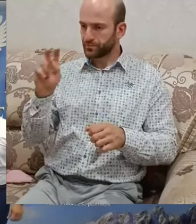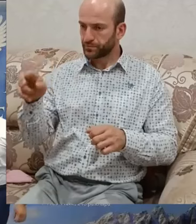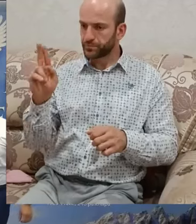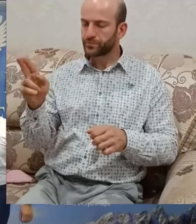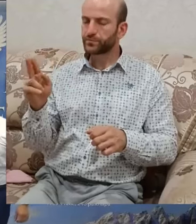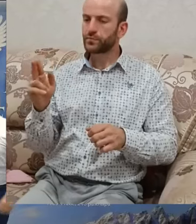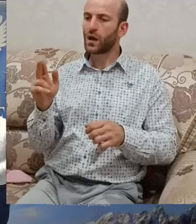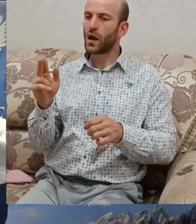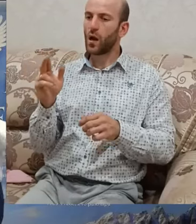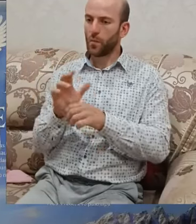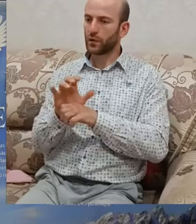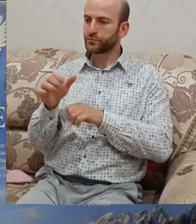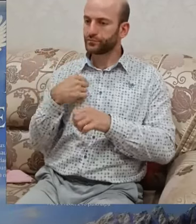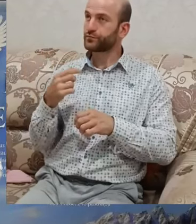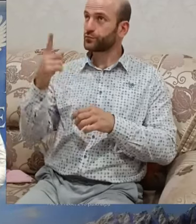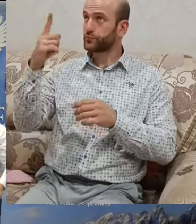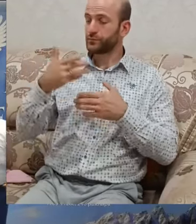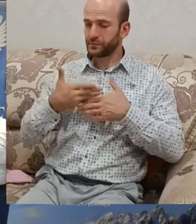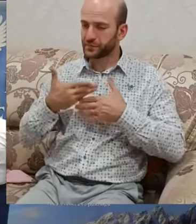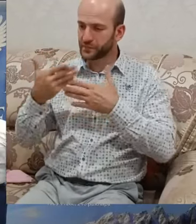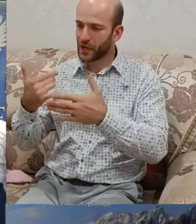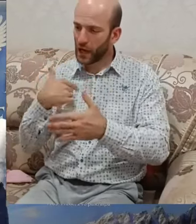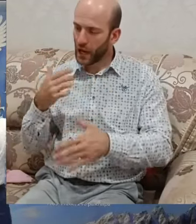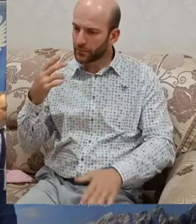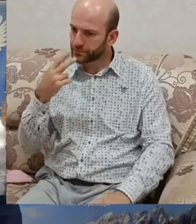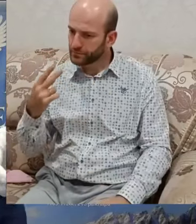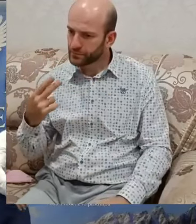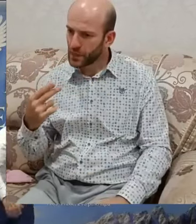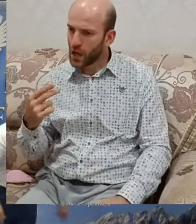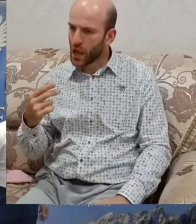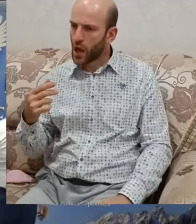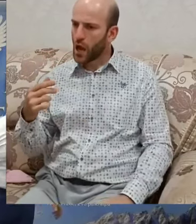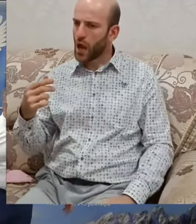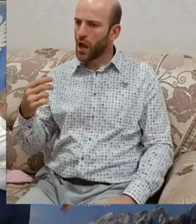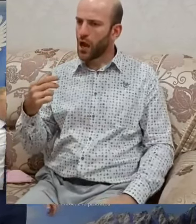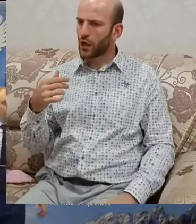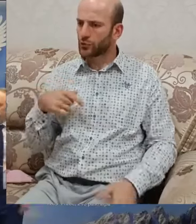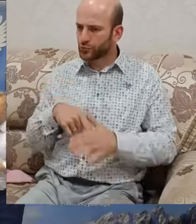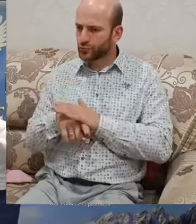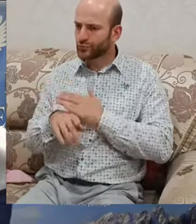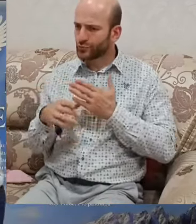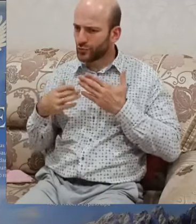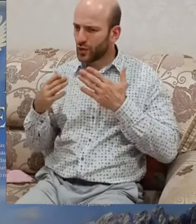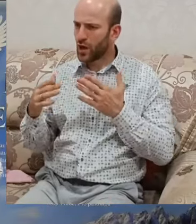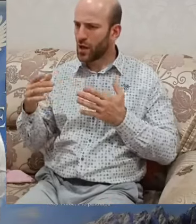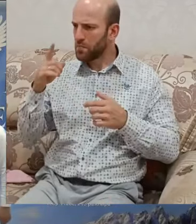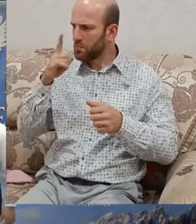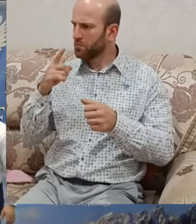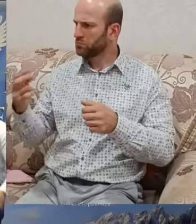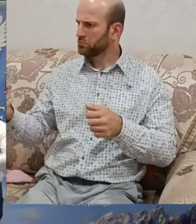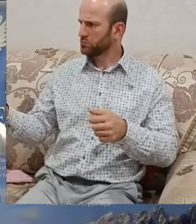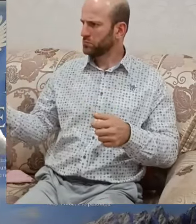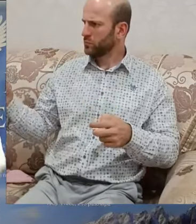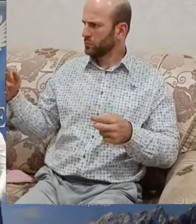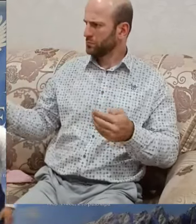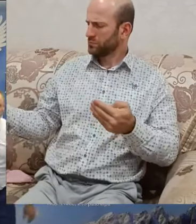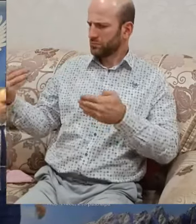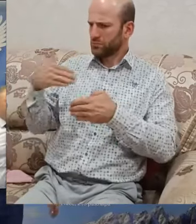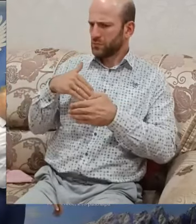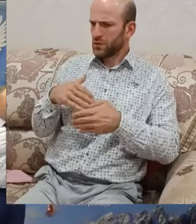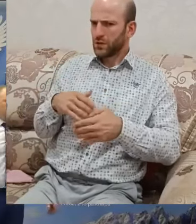пугало. Что-то не клаусик. Этого не слушай. Что-то не дарик. Этого не делай. Че не тейсингай. Здесь неправильно. Че